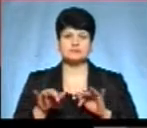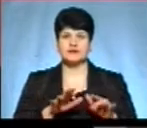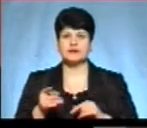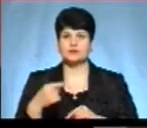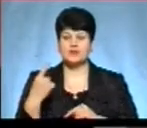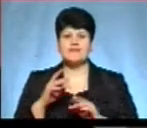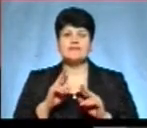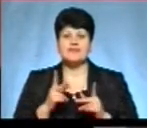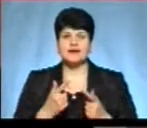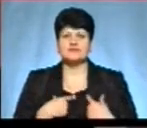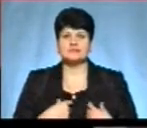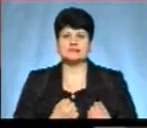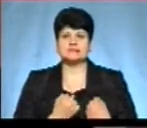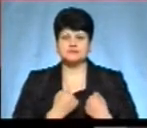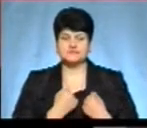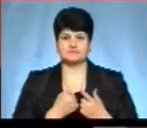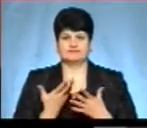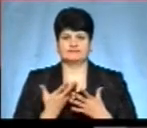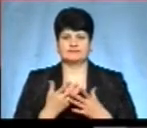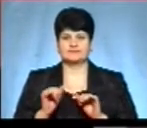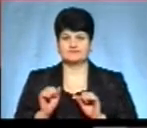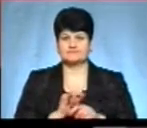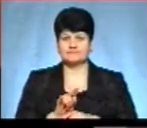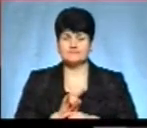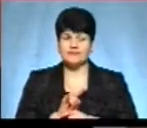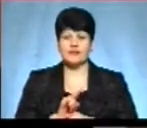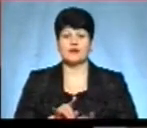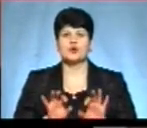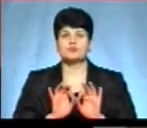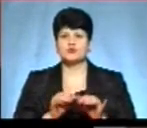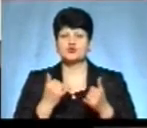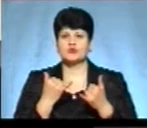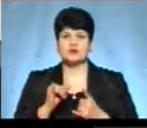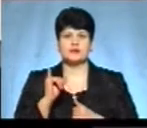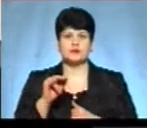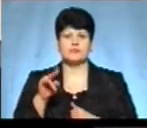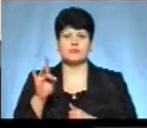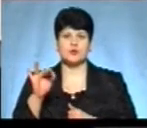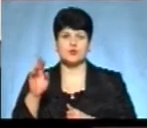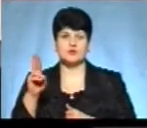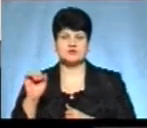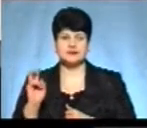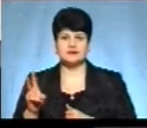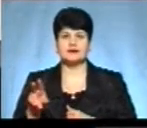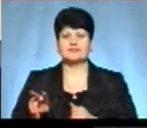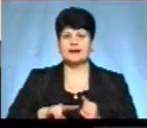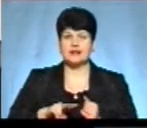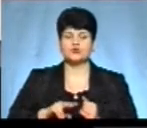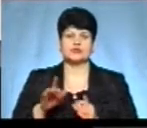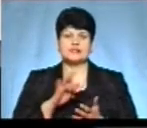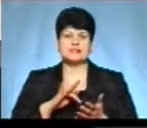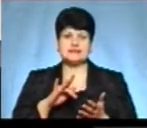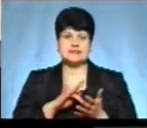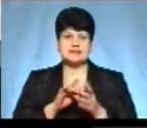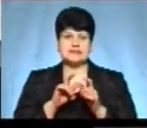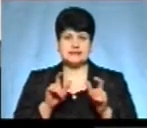та як вберегтися від маніпуляції під час виборчого процесу нам сьогодні розповість Ігор Процік, директор Центру суспільних досліджень